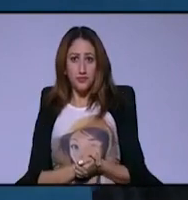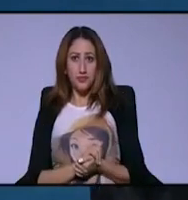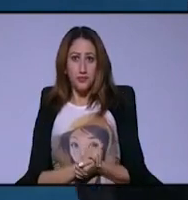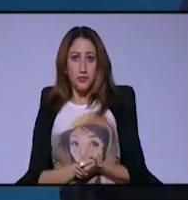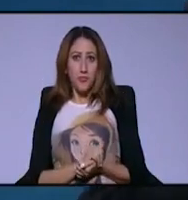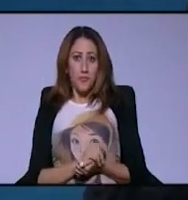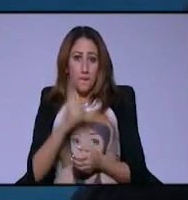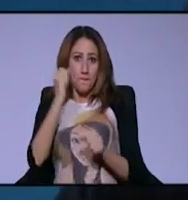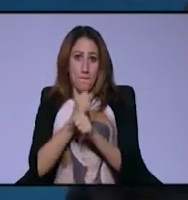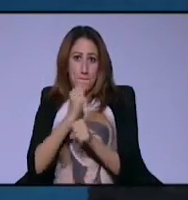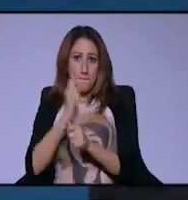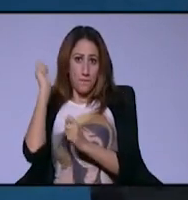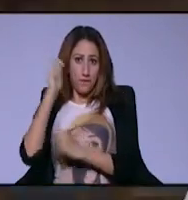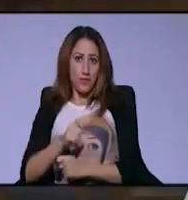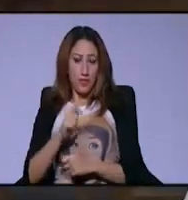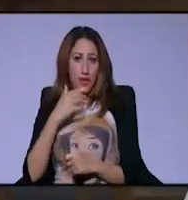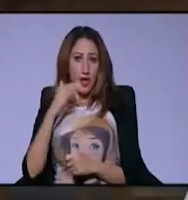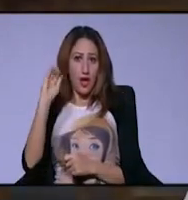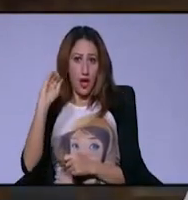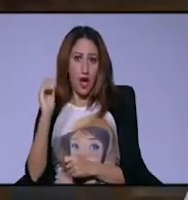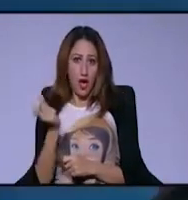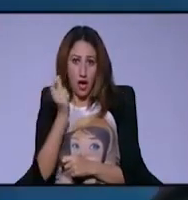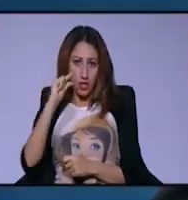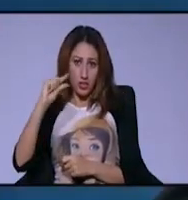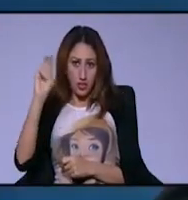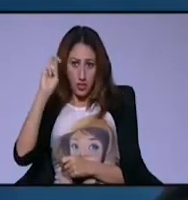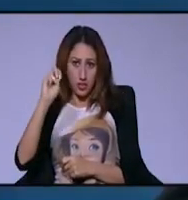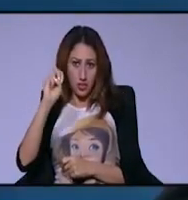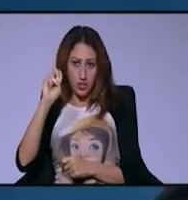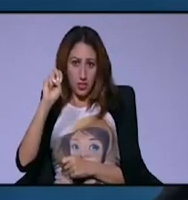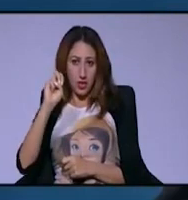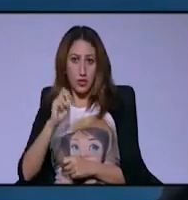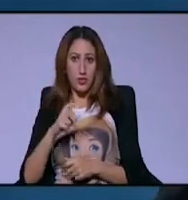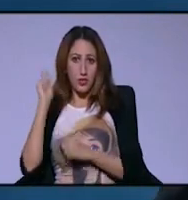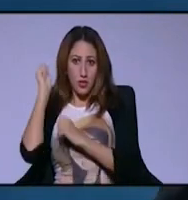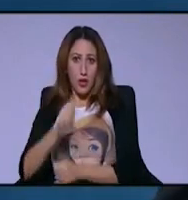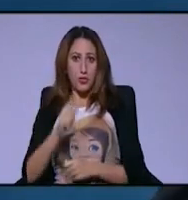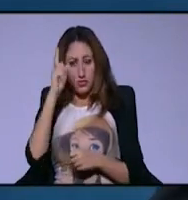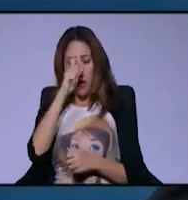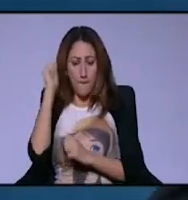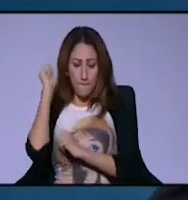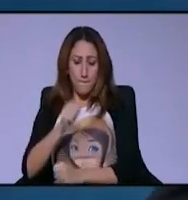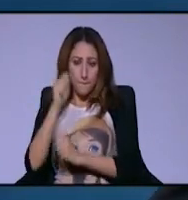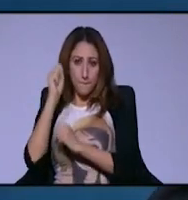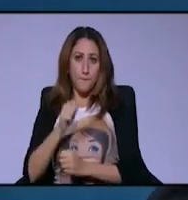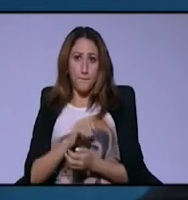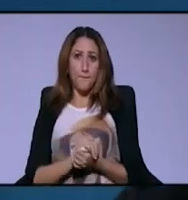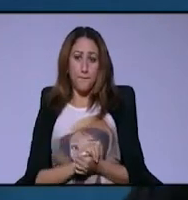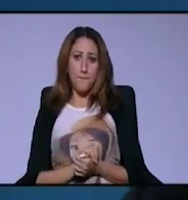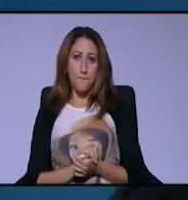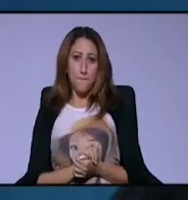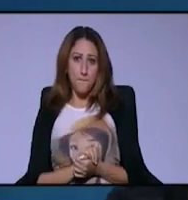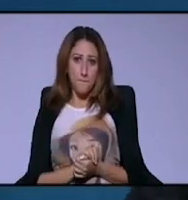كانوا يعملون في الخندق كان عدد كبير، فكانت هناك عسرة وكان هناك شدة. فجاء سيدنا